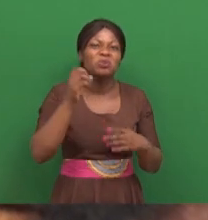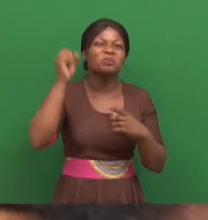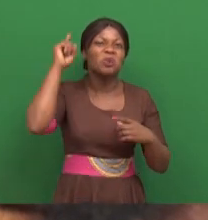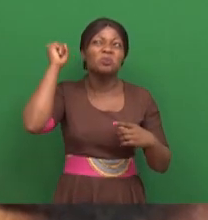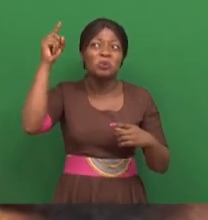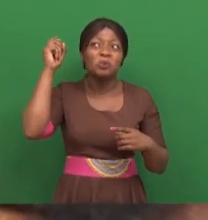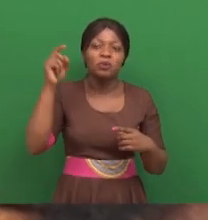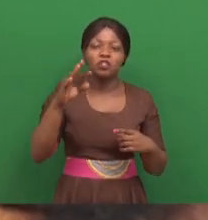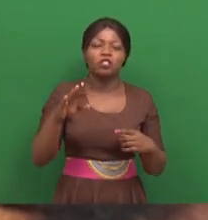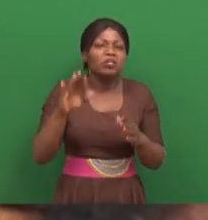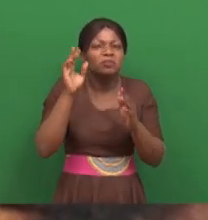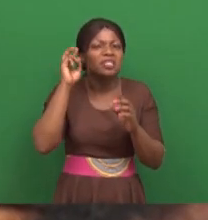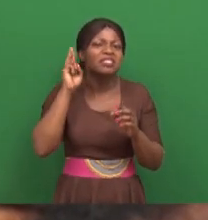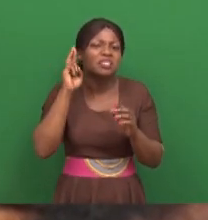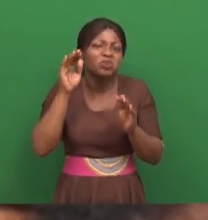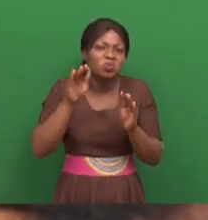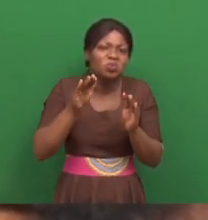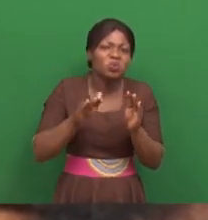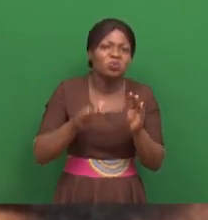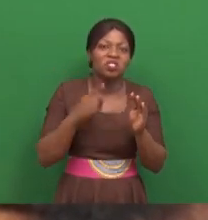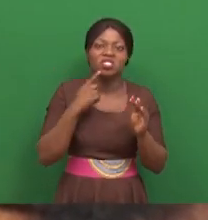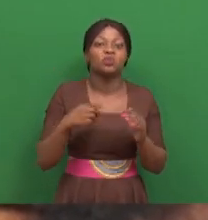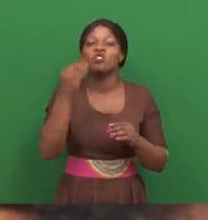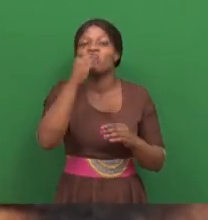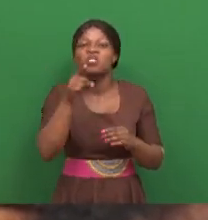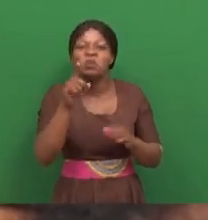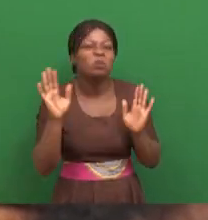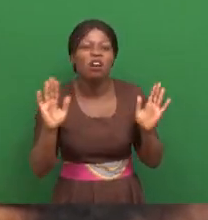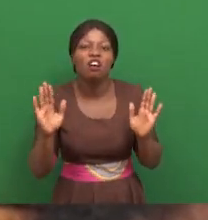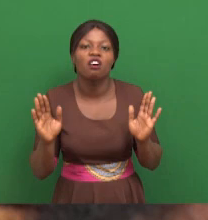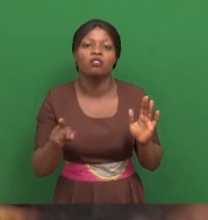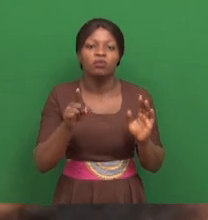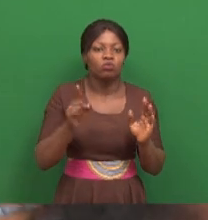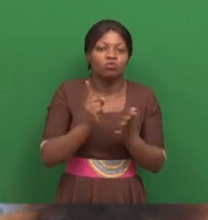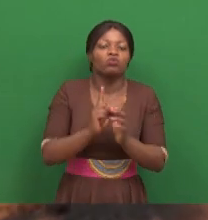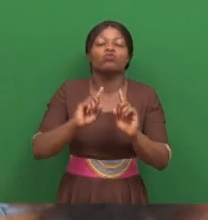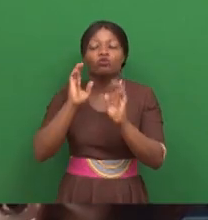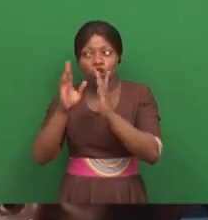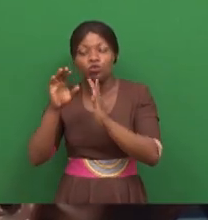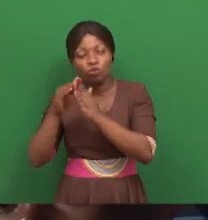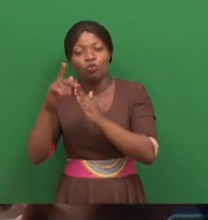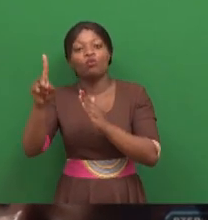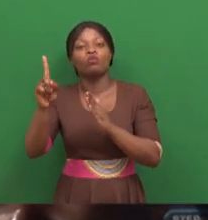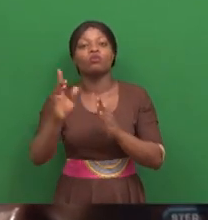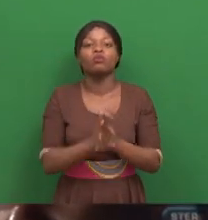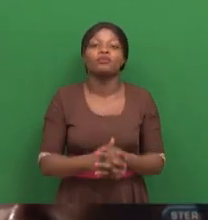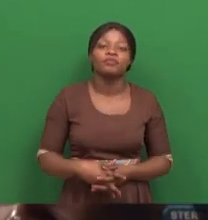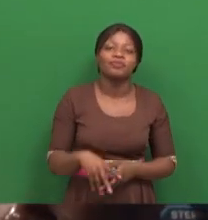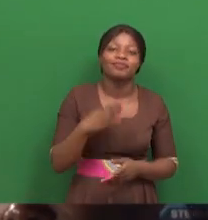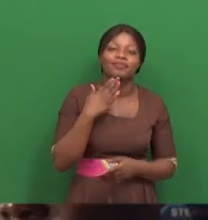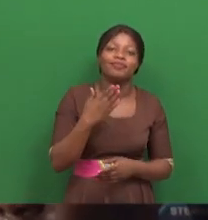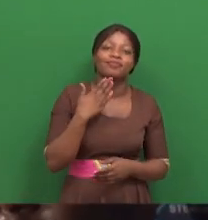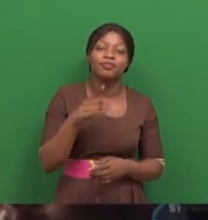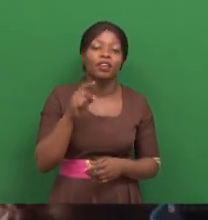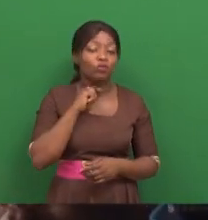tokumbira mudzore volume anokudzaita musi office menyu munomu ini ndiri office mangu vakawanda makondakta vanozvita izvozvo ndizvozvo vachazvidaidza mashoko